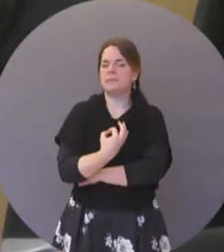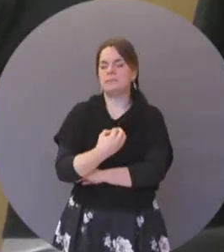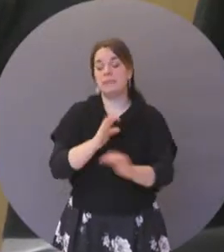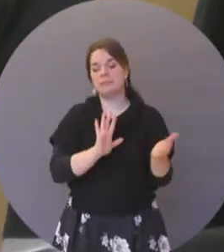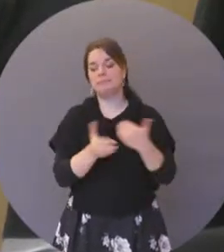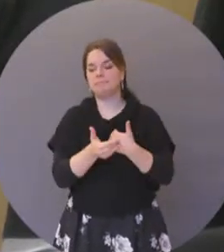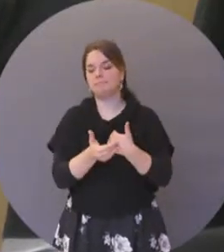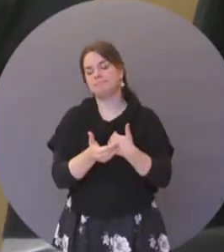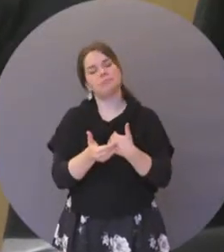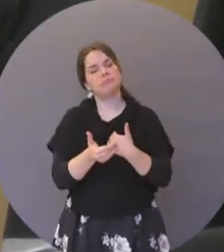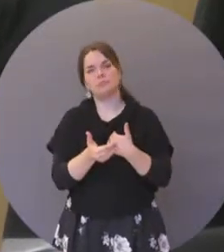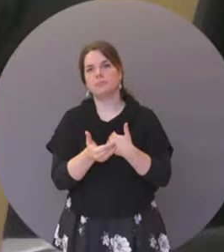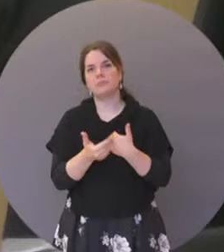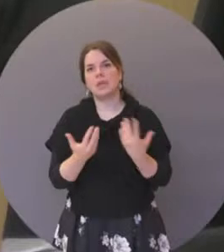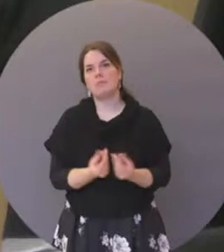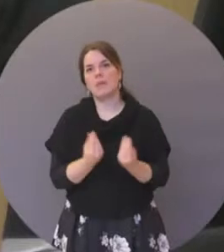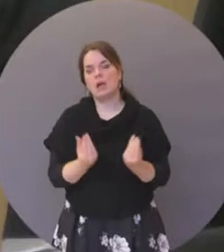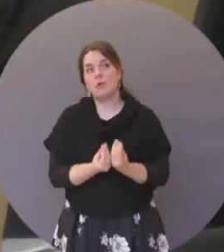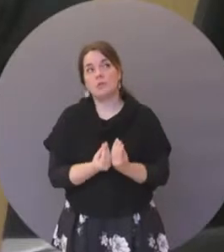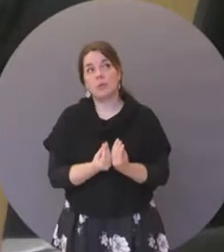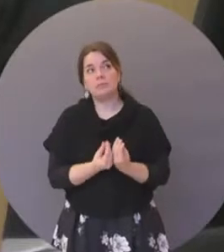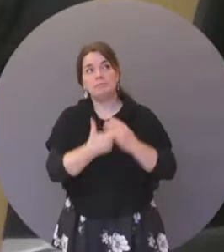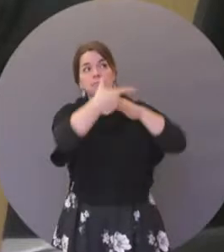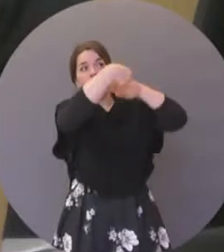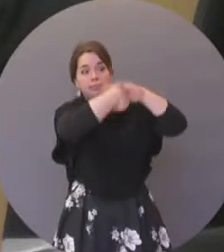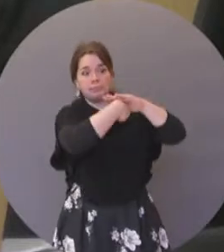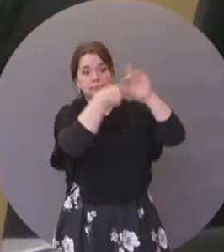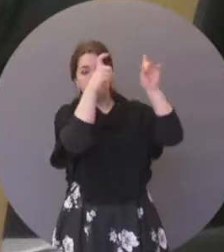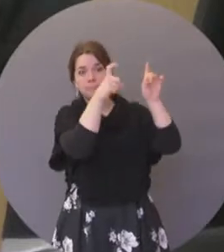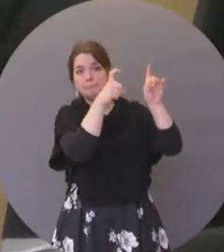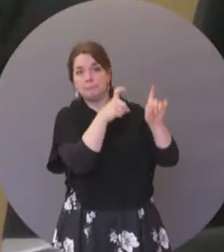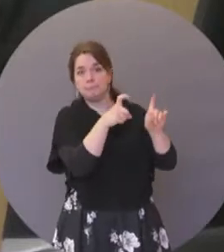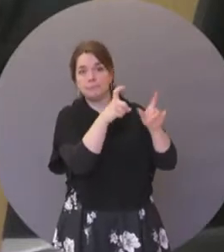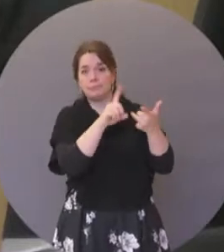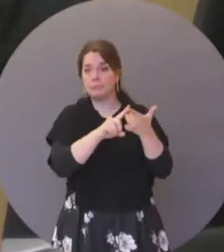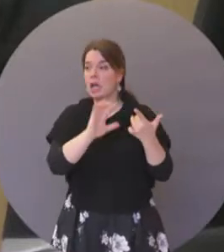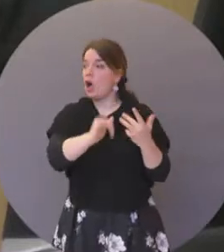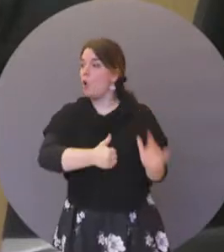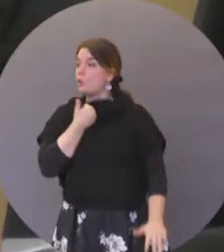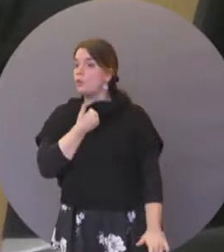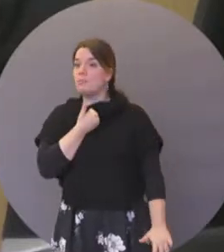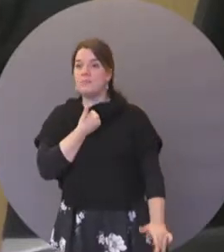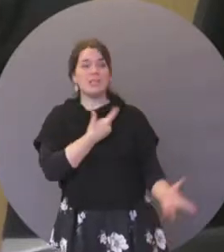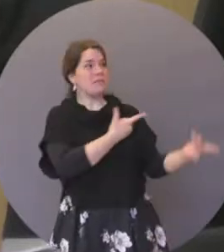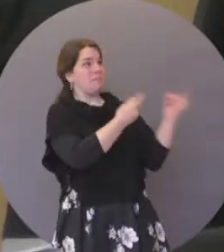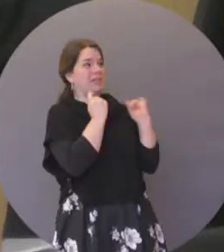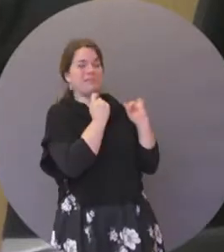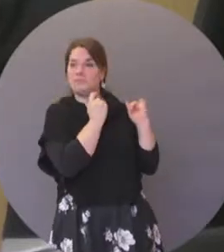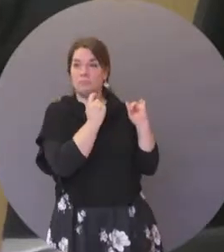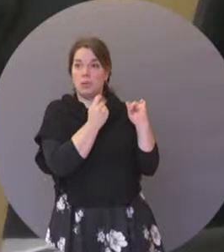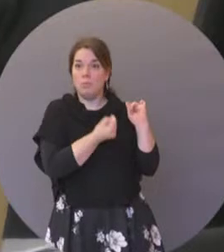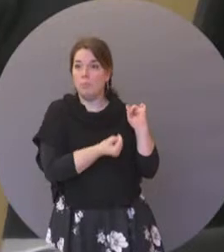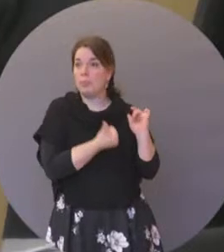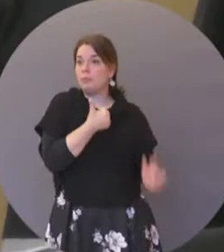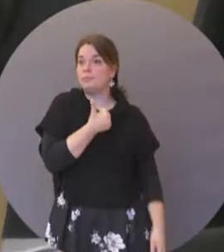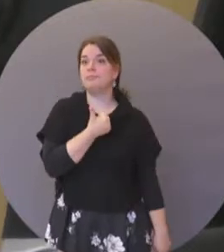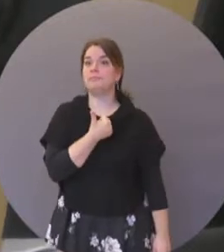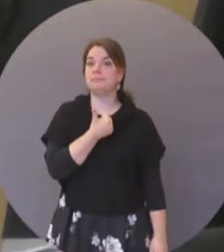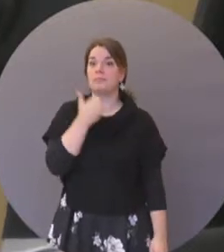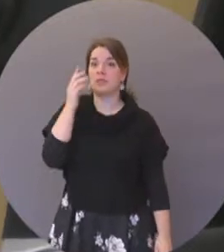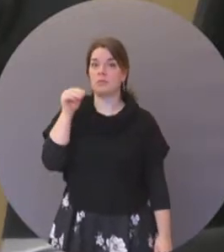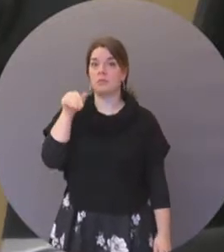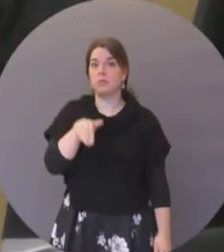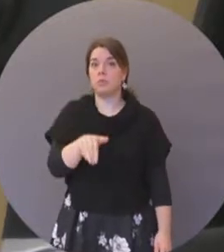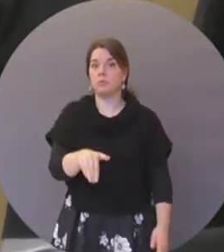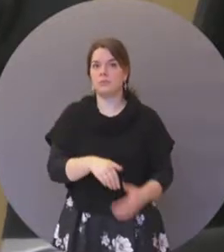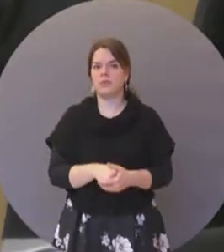avons de moins en moins de moyens de moins en moins d'autonomie et donc ça veut dire que j'ai bien peur comme dans le préac